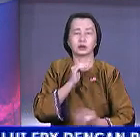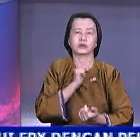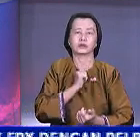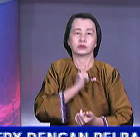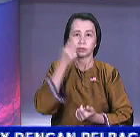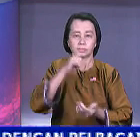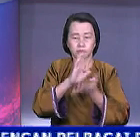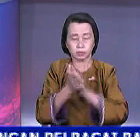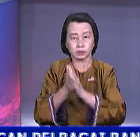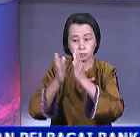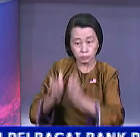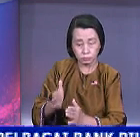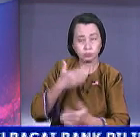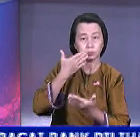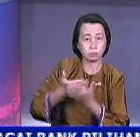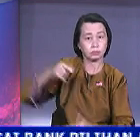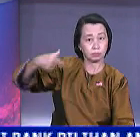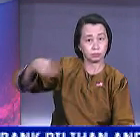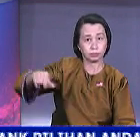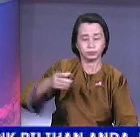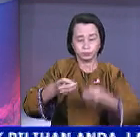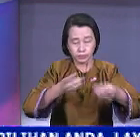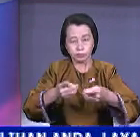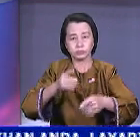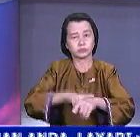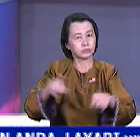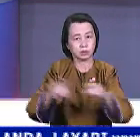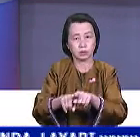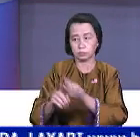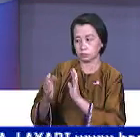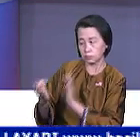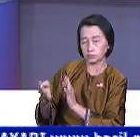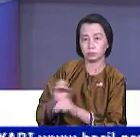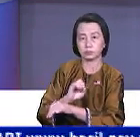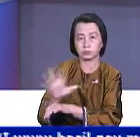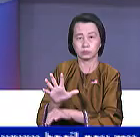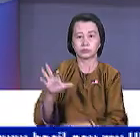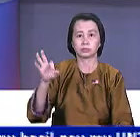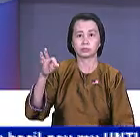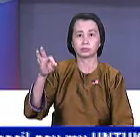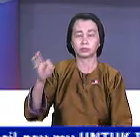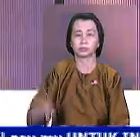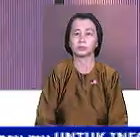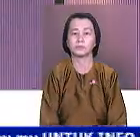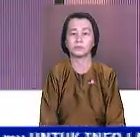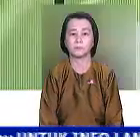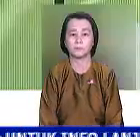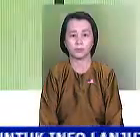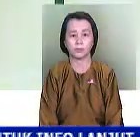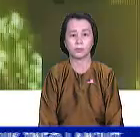berkualiti. Pada masa sama, meneguhkan disiplin diri menghadapi pandemik COVID-19.